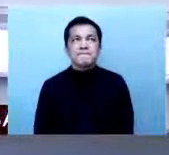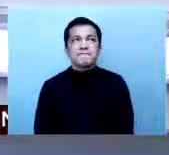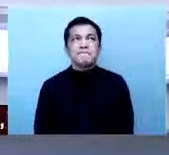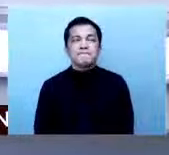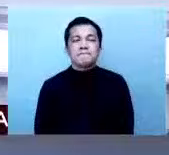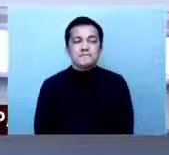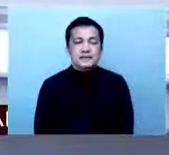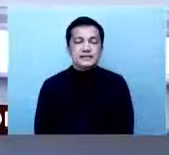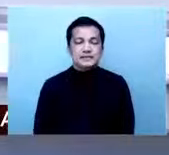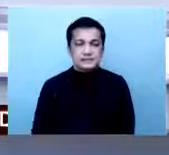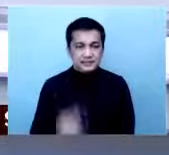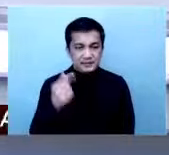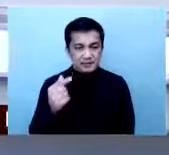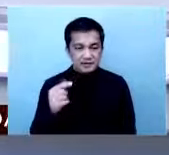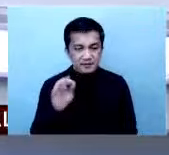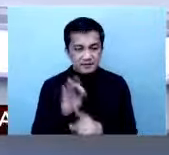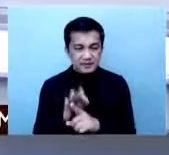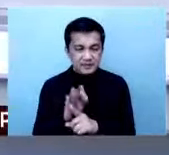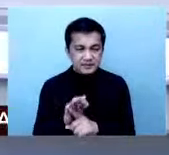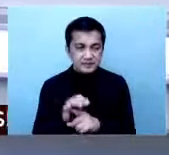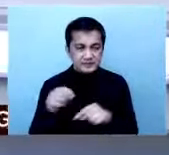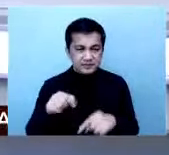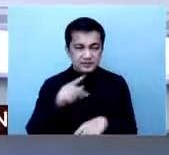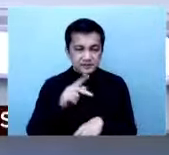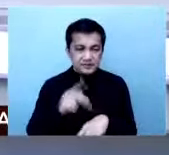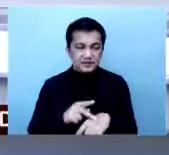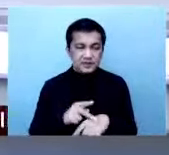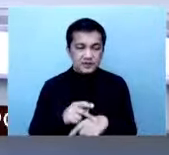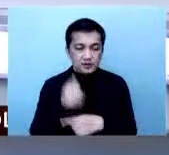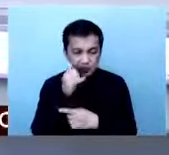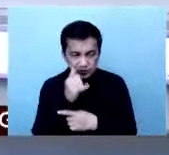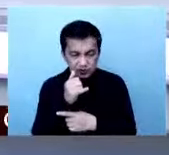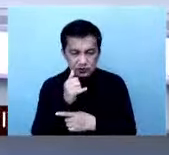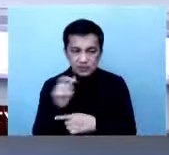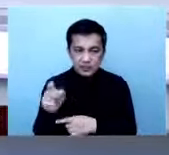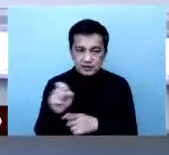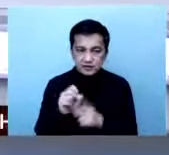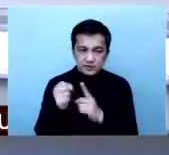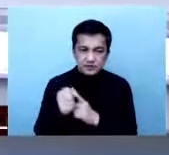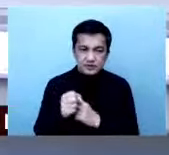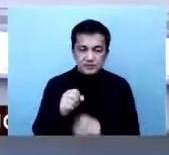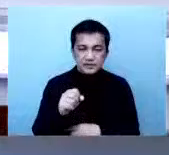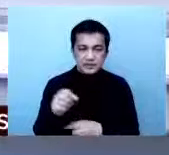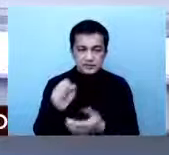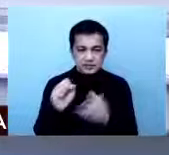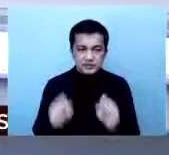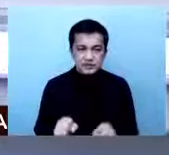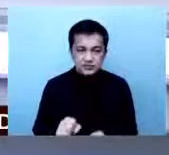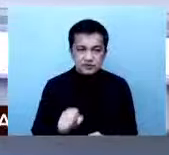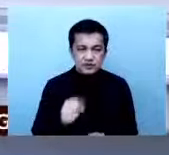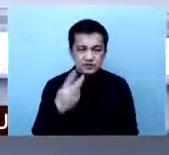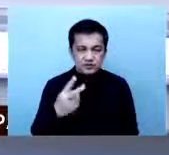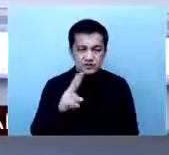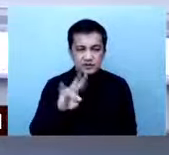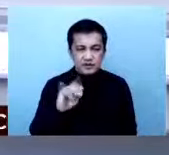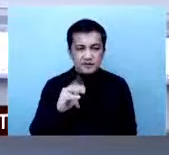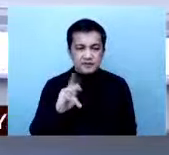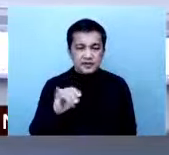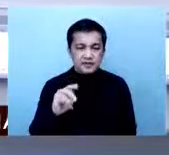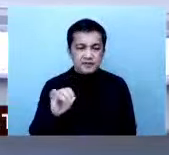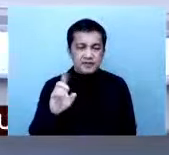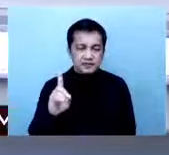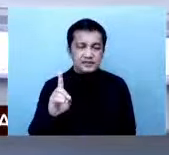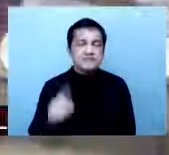Drama fans dito sa Pilipinas isu-shoot ang ilang exsena sa season 2 ng hit Korean series na